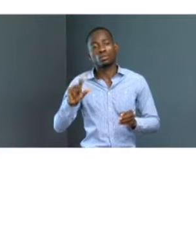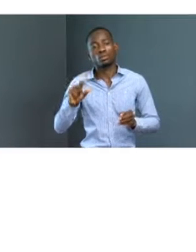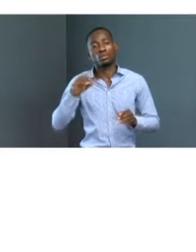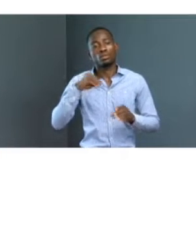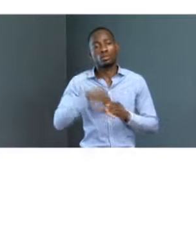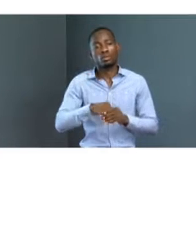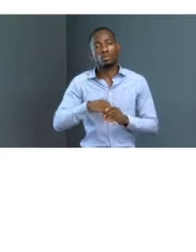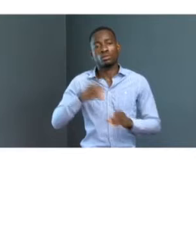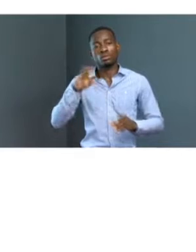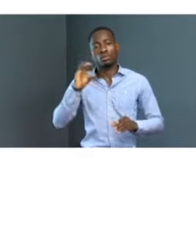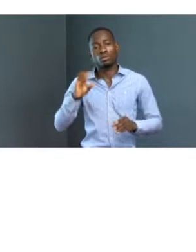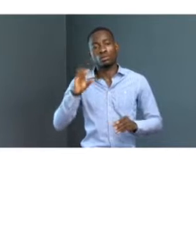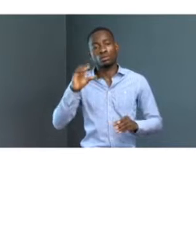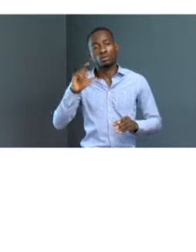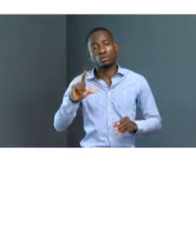Chers élèves,